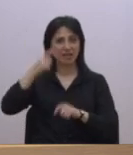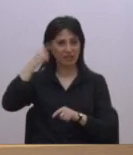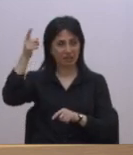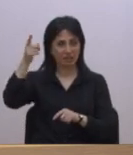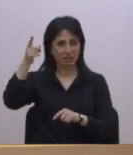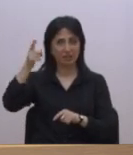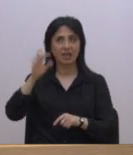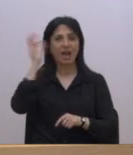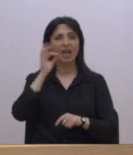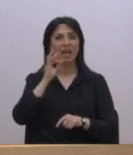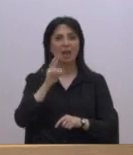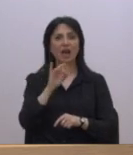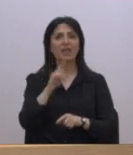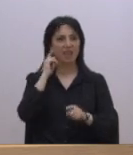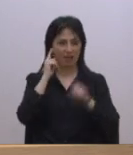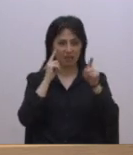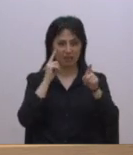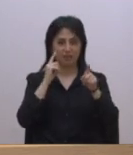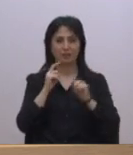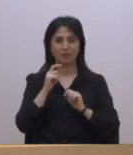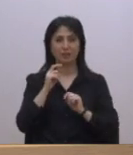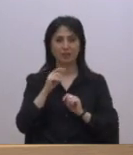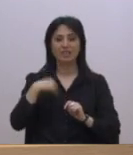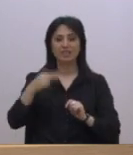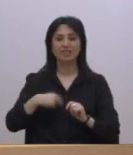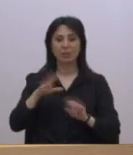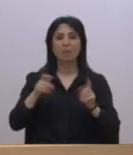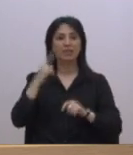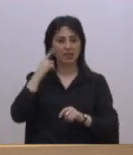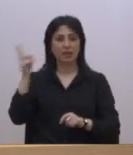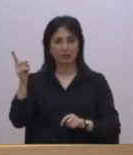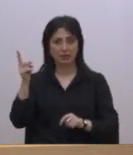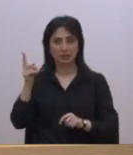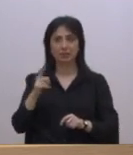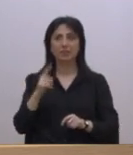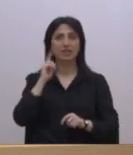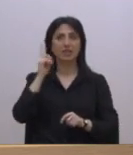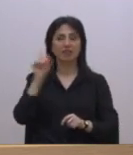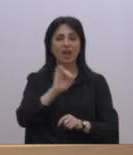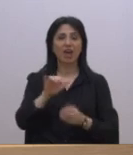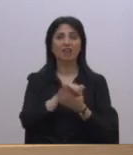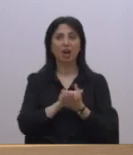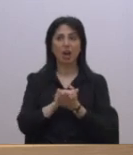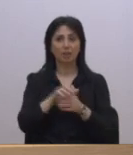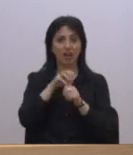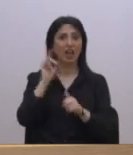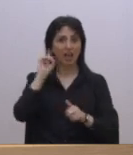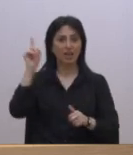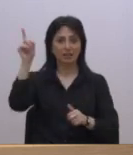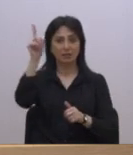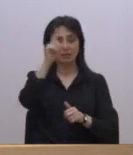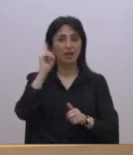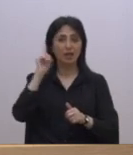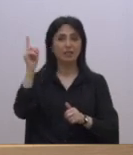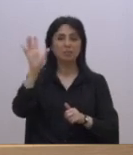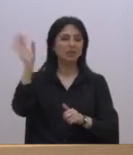ესმის გერმანიის კანცლერს, ესმის საფრანგეთის პრეზიდენტს, ესმის ევროკავშირის ლიდერებს,